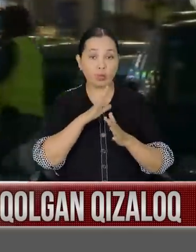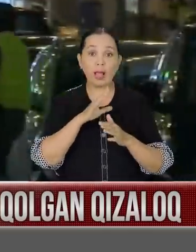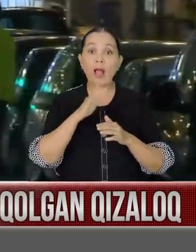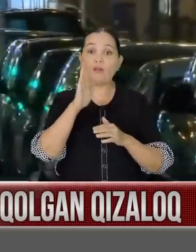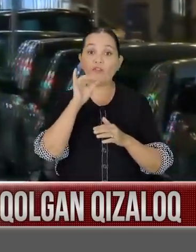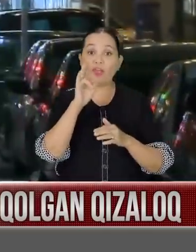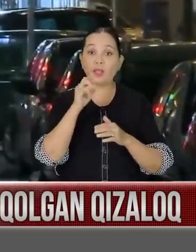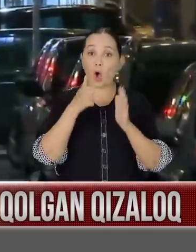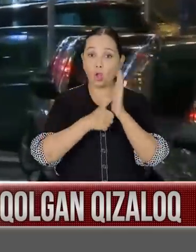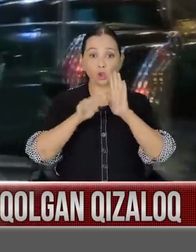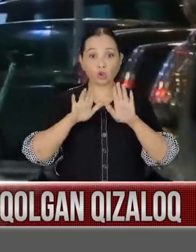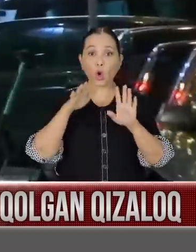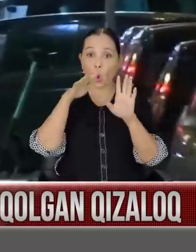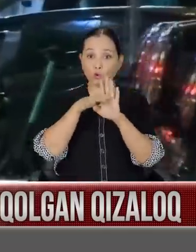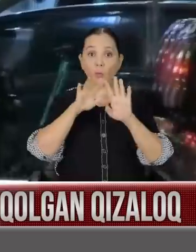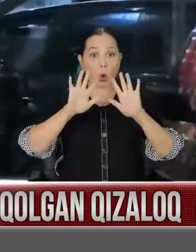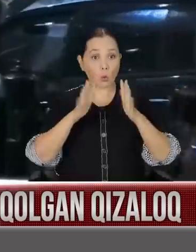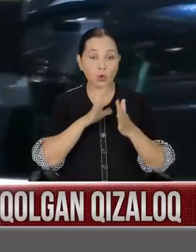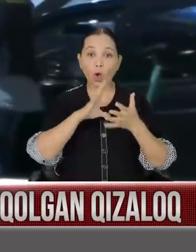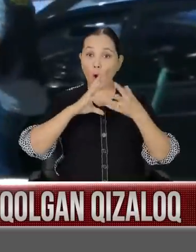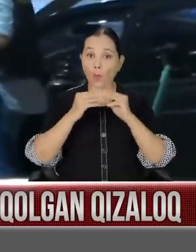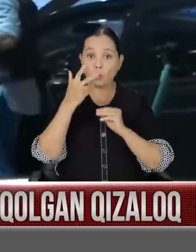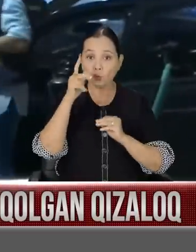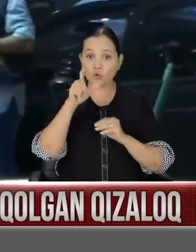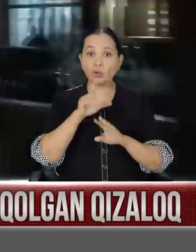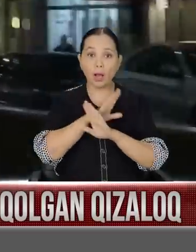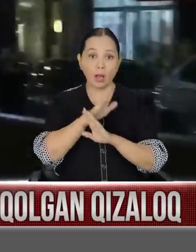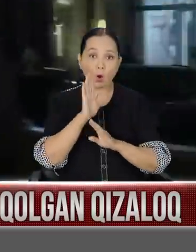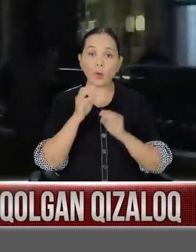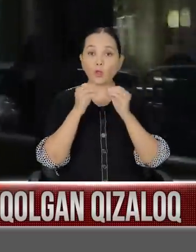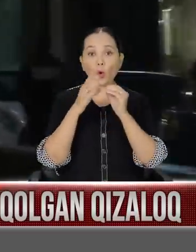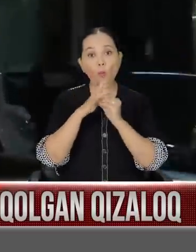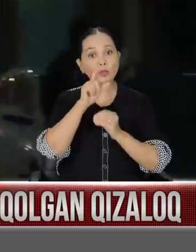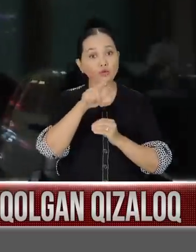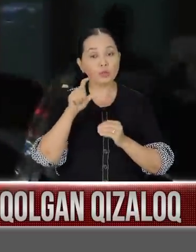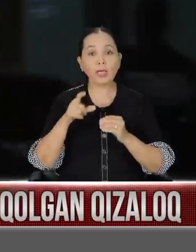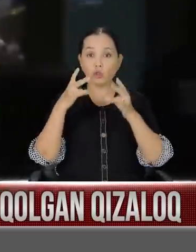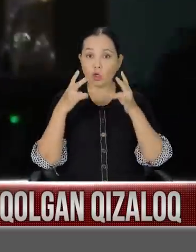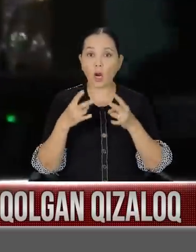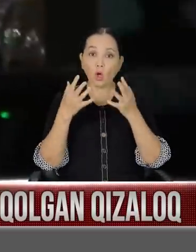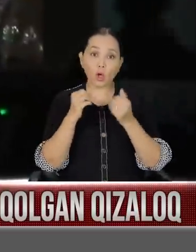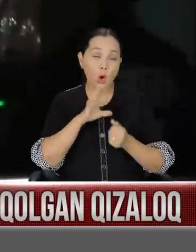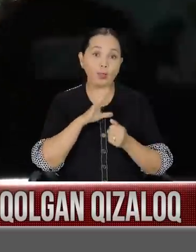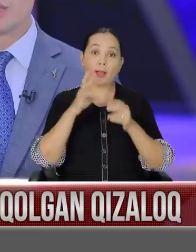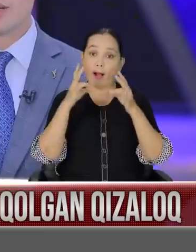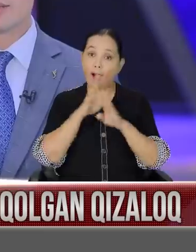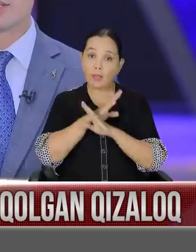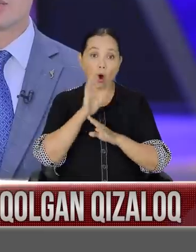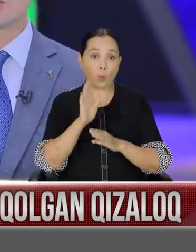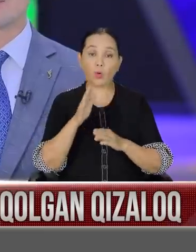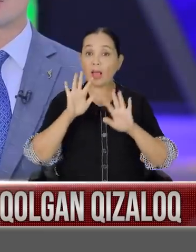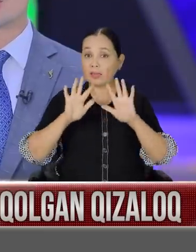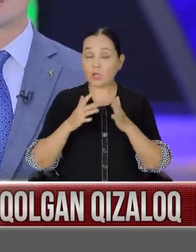Terrorchilar Venaning 6 joyida hujumlar uyushtirdi. Oqibatda 3 kishi halok bo'lgan va 15 nafar kishi tan jarohati olgan. Halok bo'lganlar